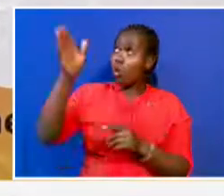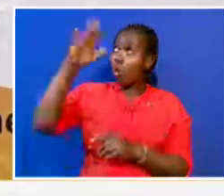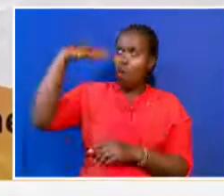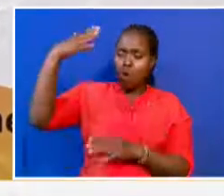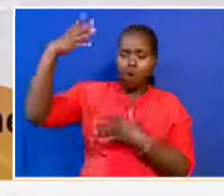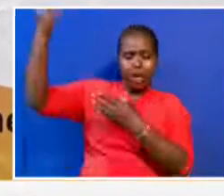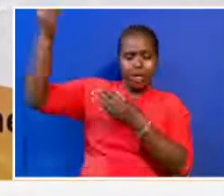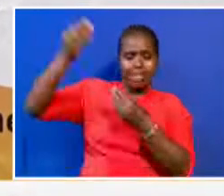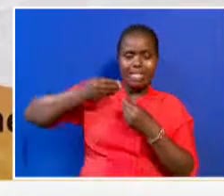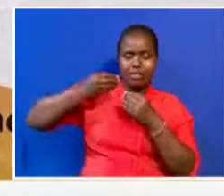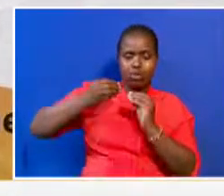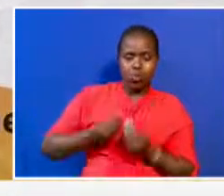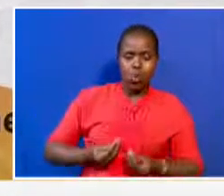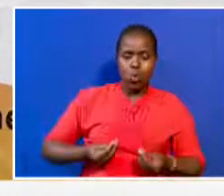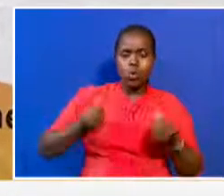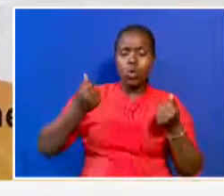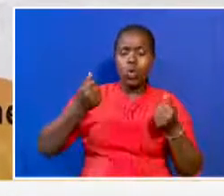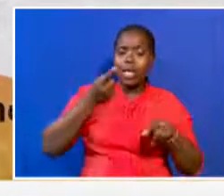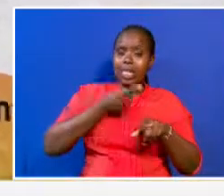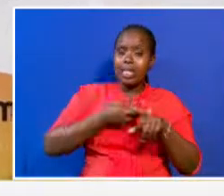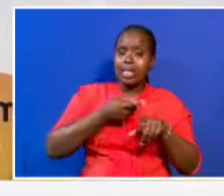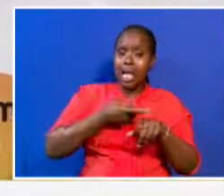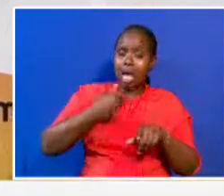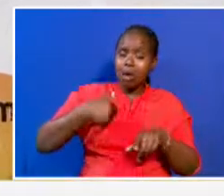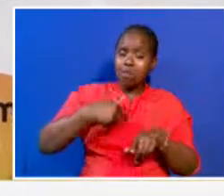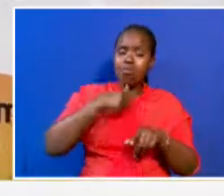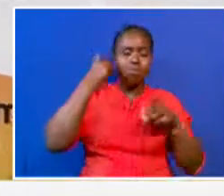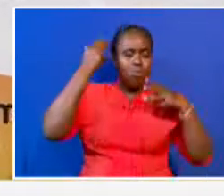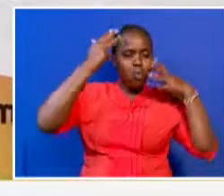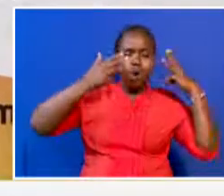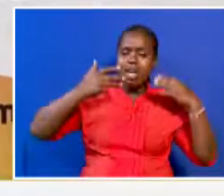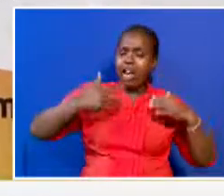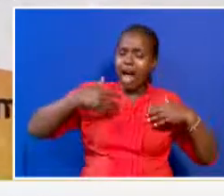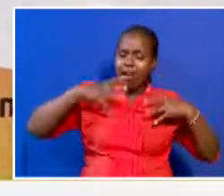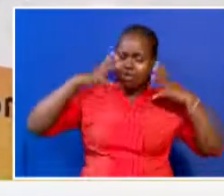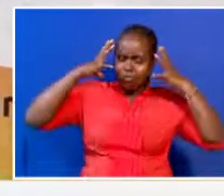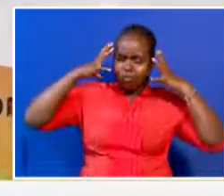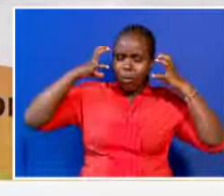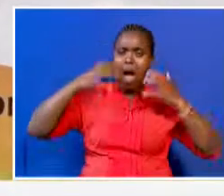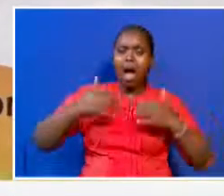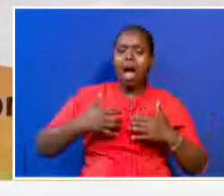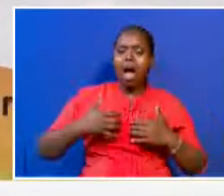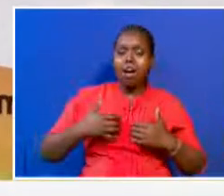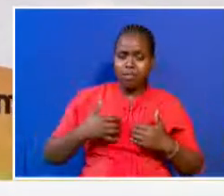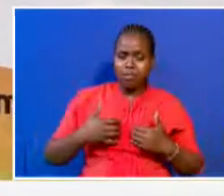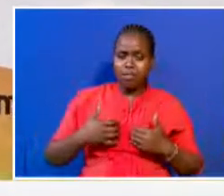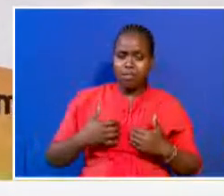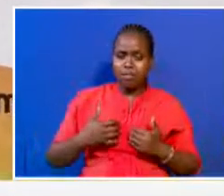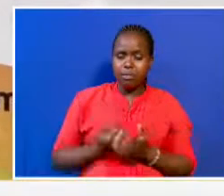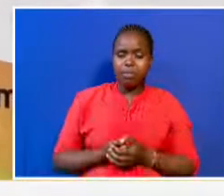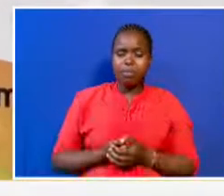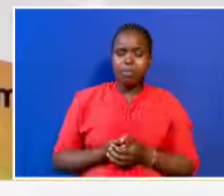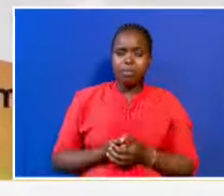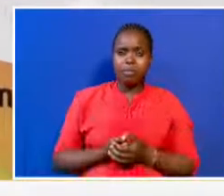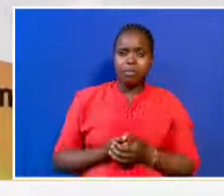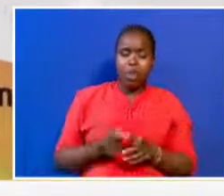provides solution when we are anxious and worried. And I found